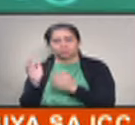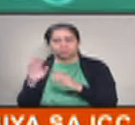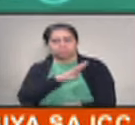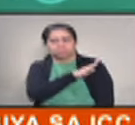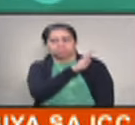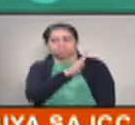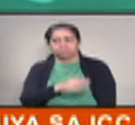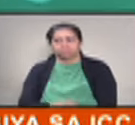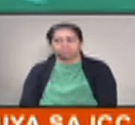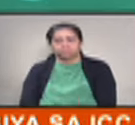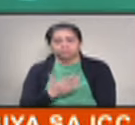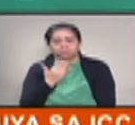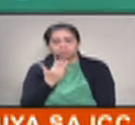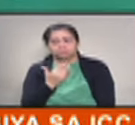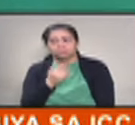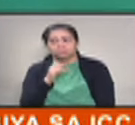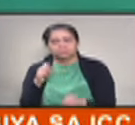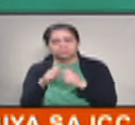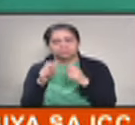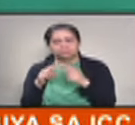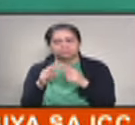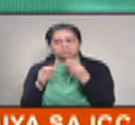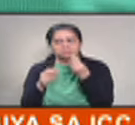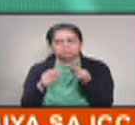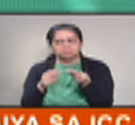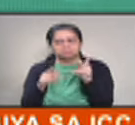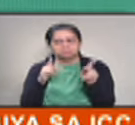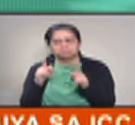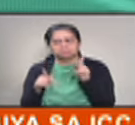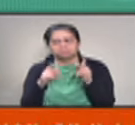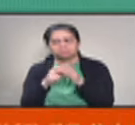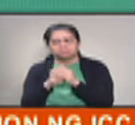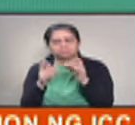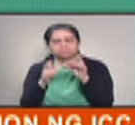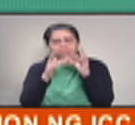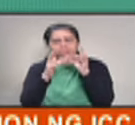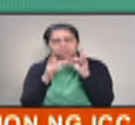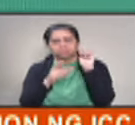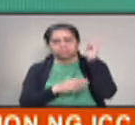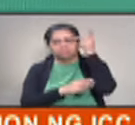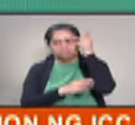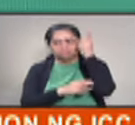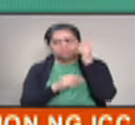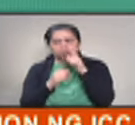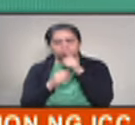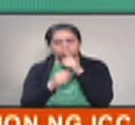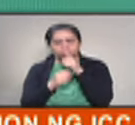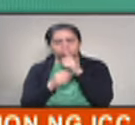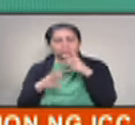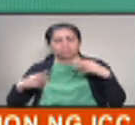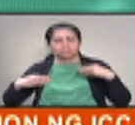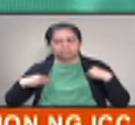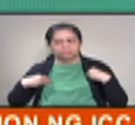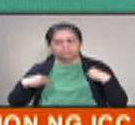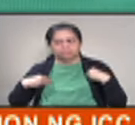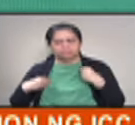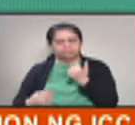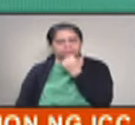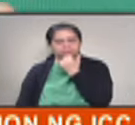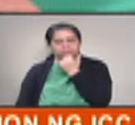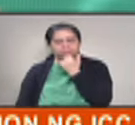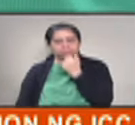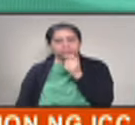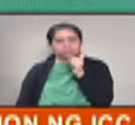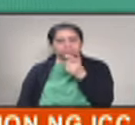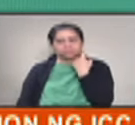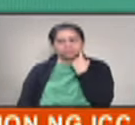katapangan. Why? Dahil bibihira po sa mga tao, lalo po sa mga politiko, na umaamin ng kanilang pagkukulang,